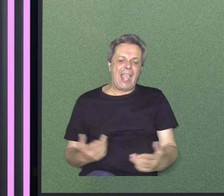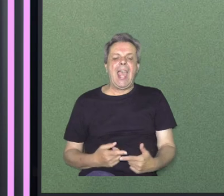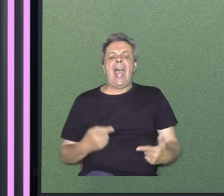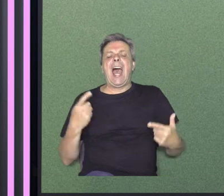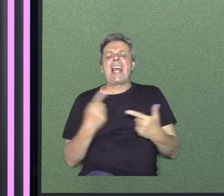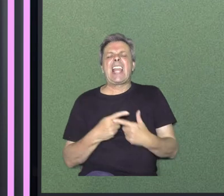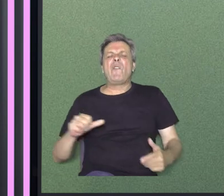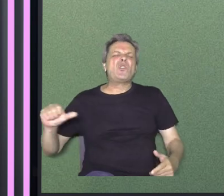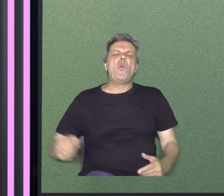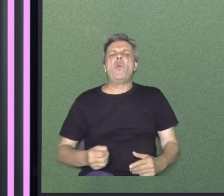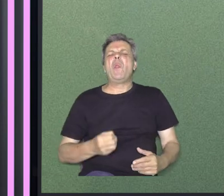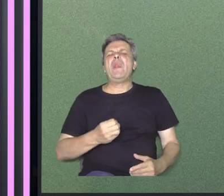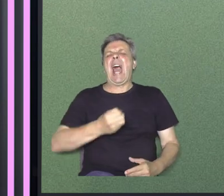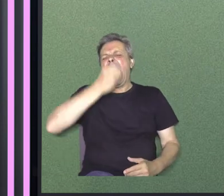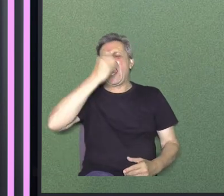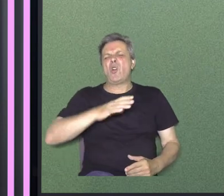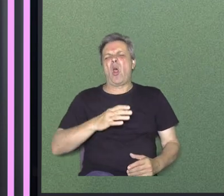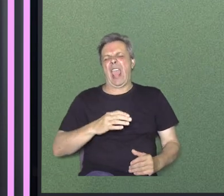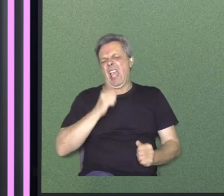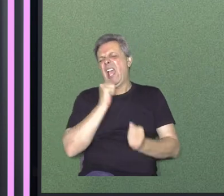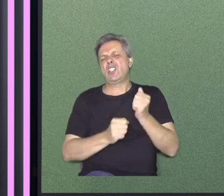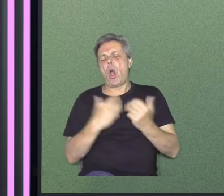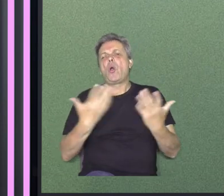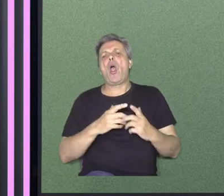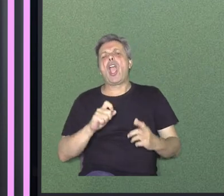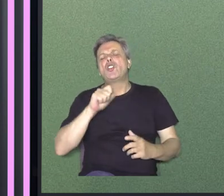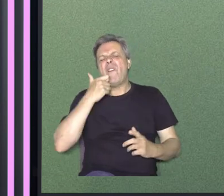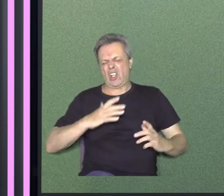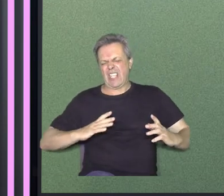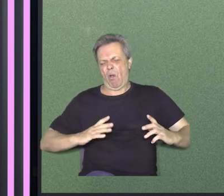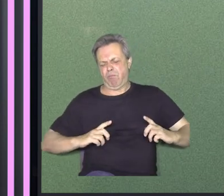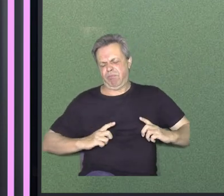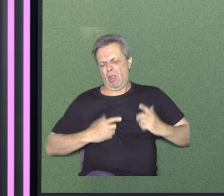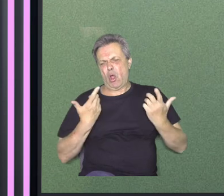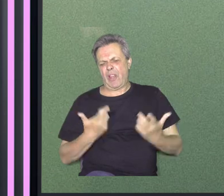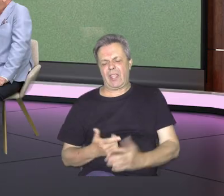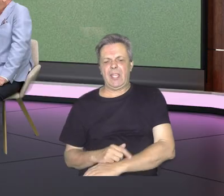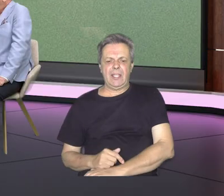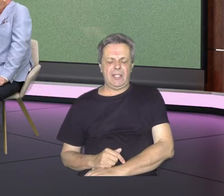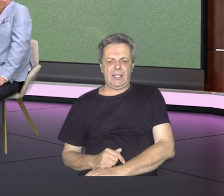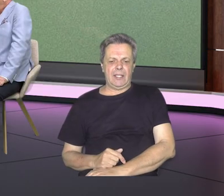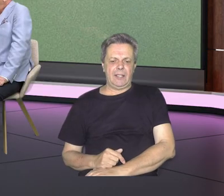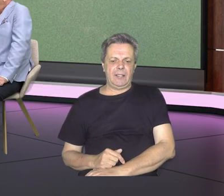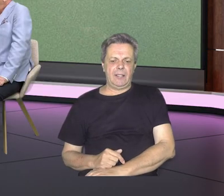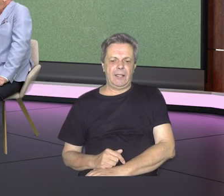ratovi su najveće zlo koje čovječanstvo doživi. Dakle,